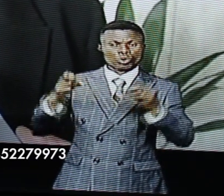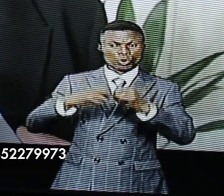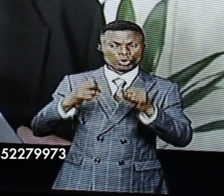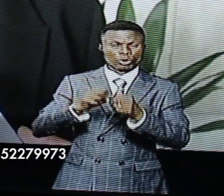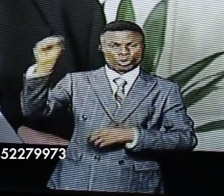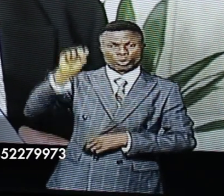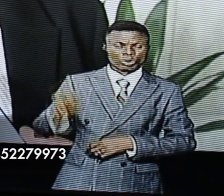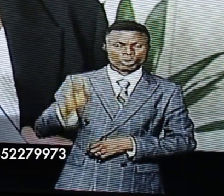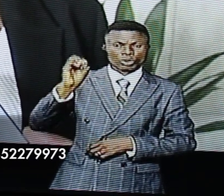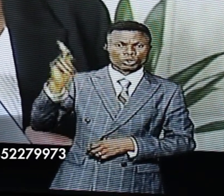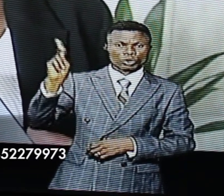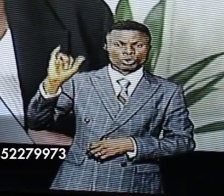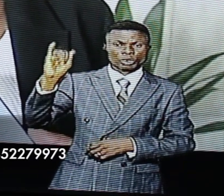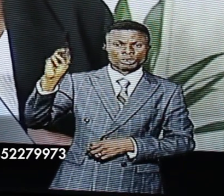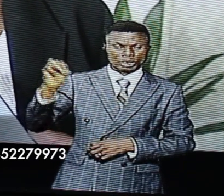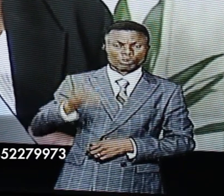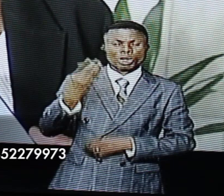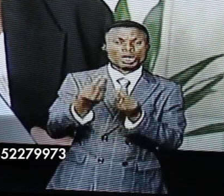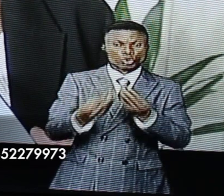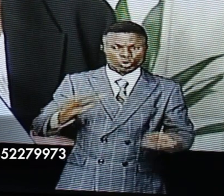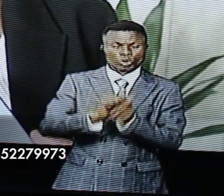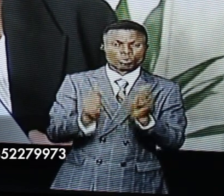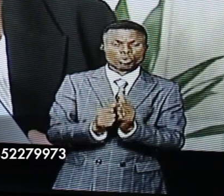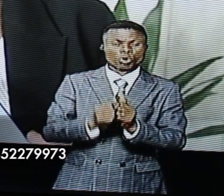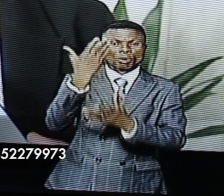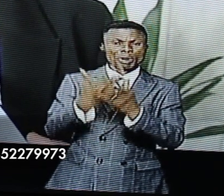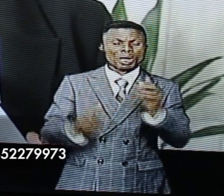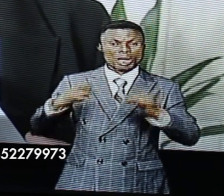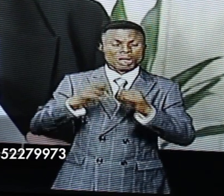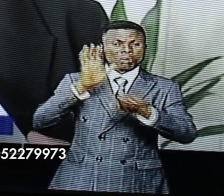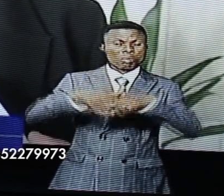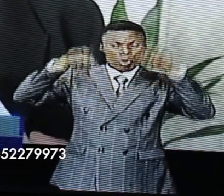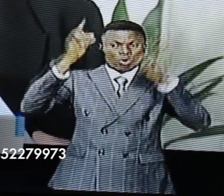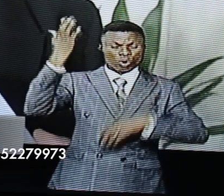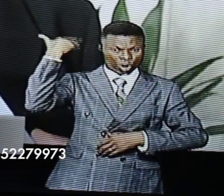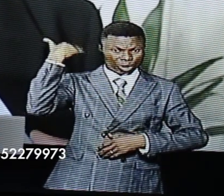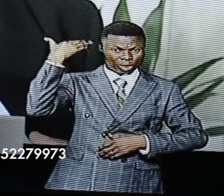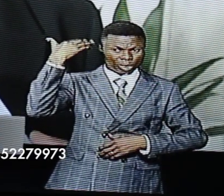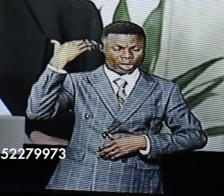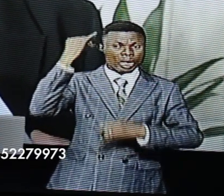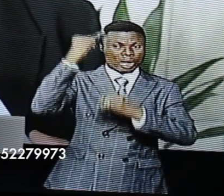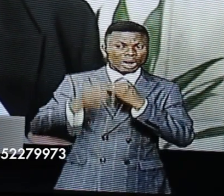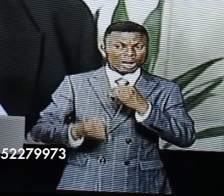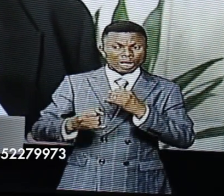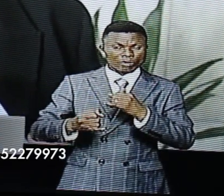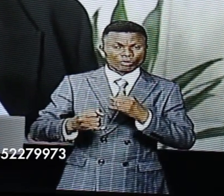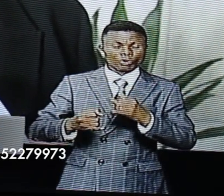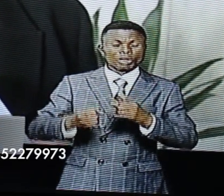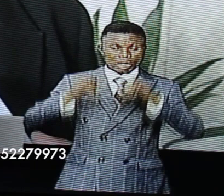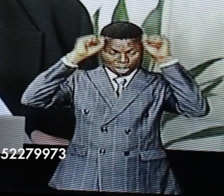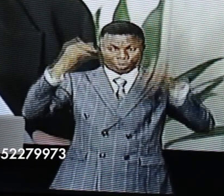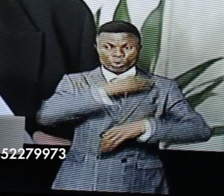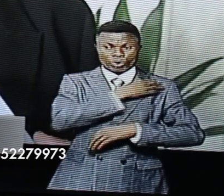Sokimo a eu à pallier cette carence, ce qui fait que depuis des années, même avant la fin du monopole, c'était